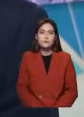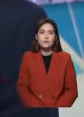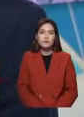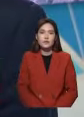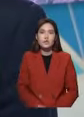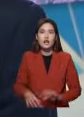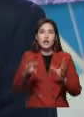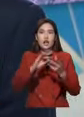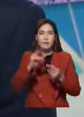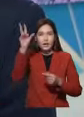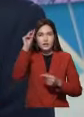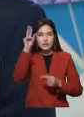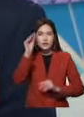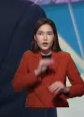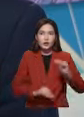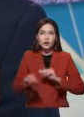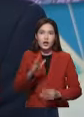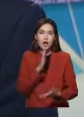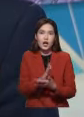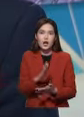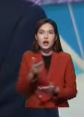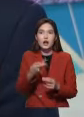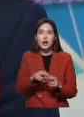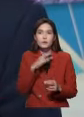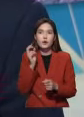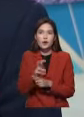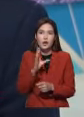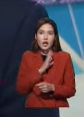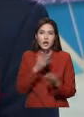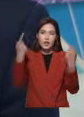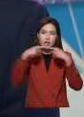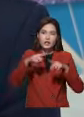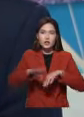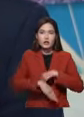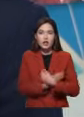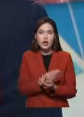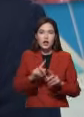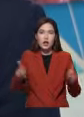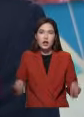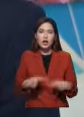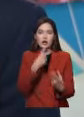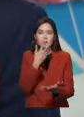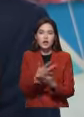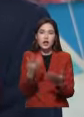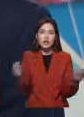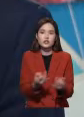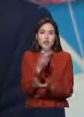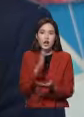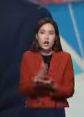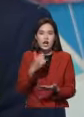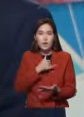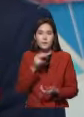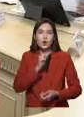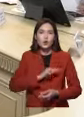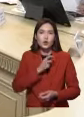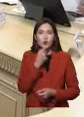Жалпы цифрландыру жүйесін енгізу екі елде де бәсең жүргізіліп жатыр. Енді жаңа технологияны меңгеру керек екенін түсініп жатыр. Ауыл шаруашылығы саласының бұл жүйесіз жұмыс істеуі